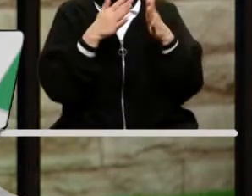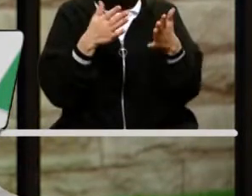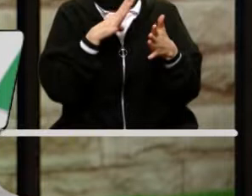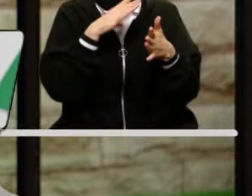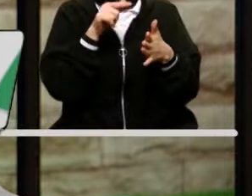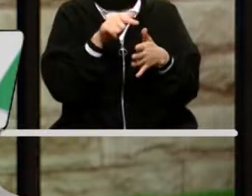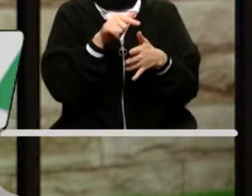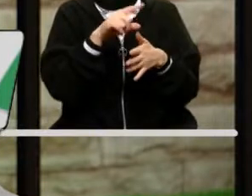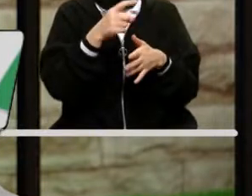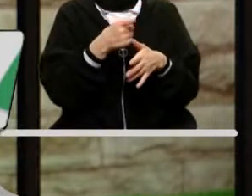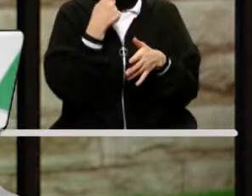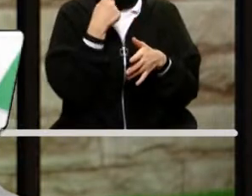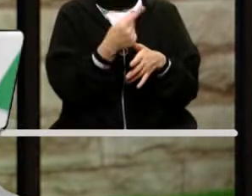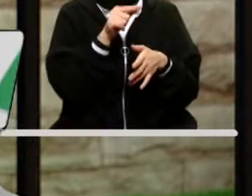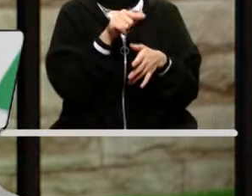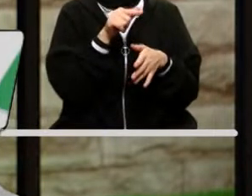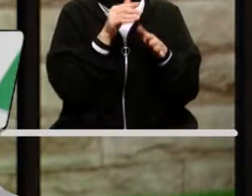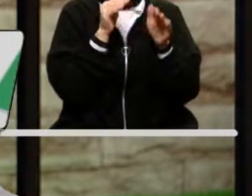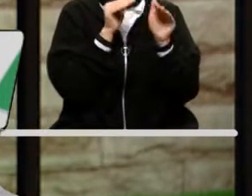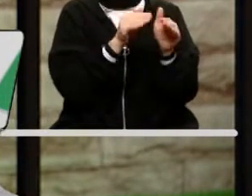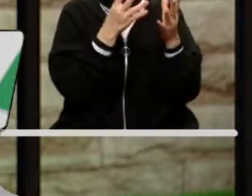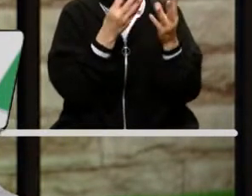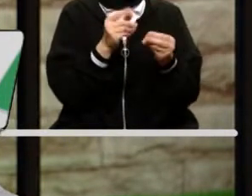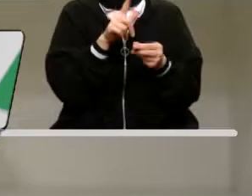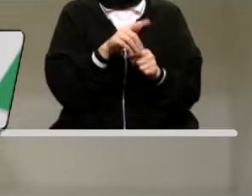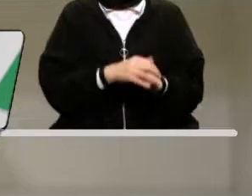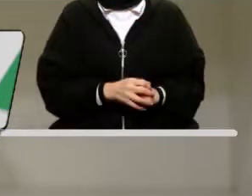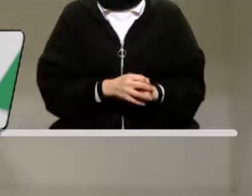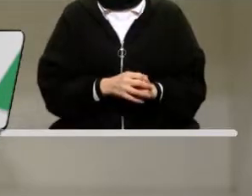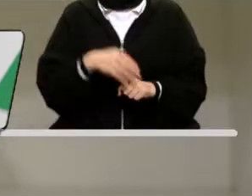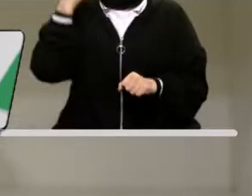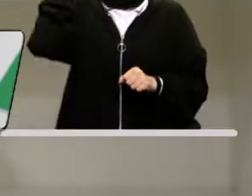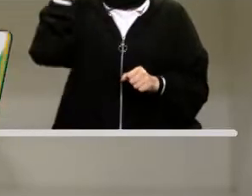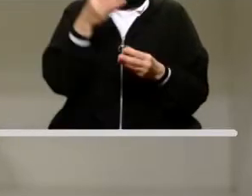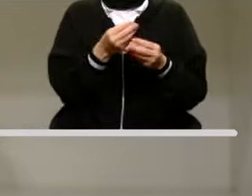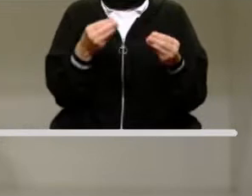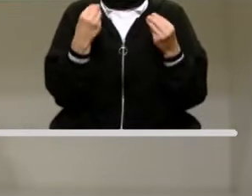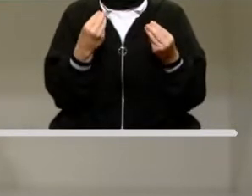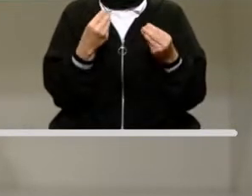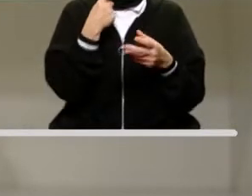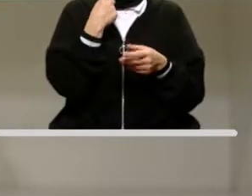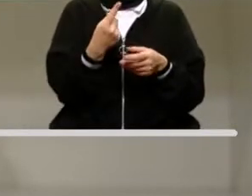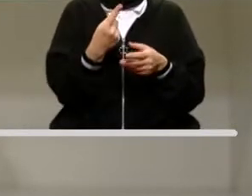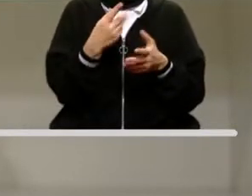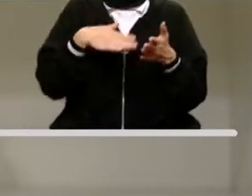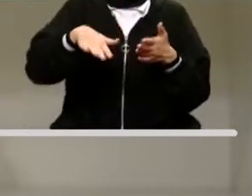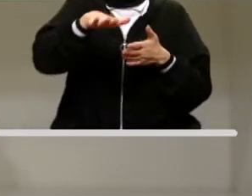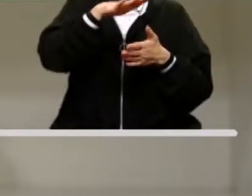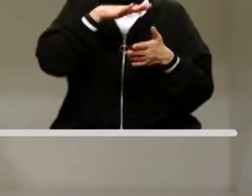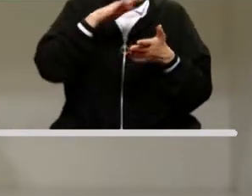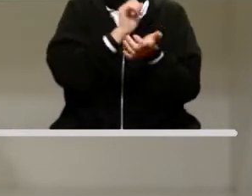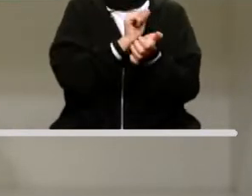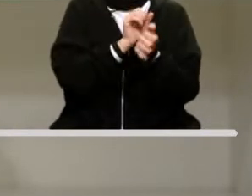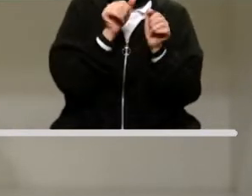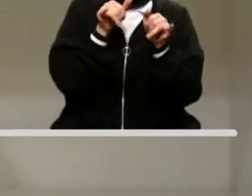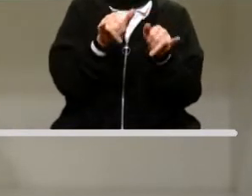stilini desteklemenizdir. Lütfen bunu yapın. Peki. Hocam o kadar güzel söylüyorsunuz ki yani bütün aileler böyle olsa diye insanın içinden geçiyor. Ama